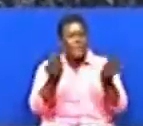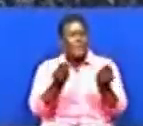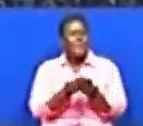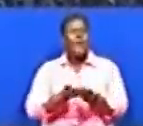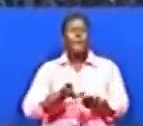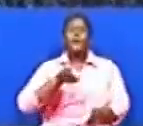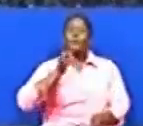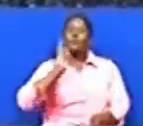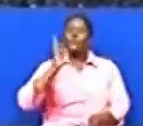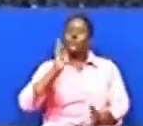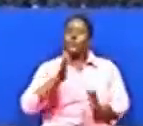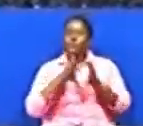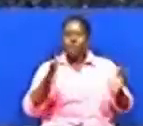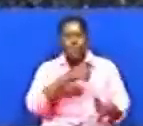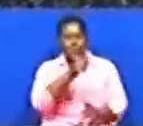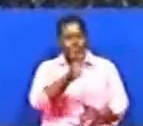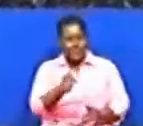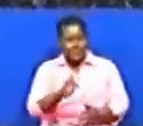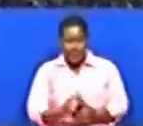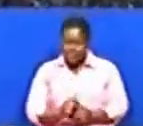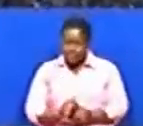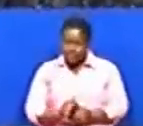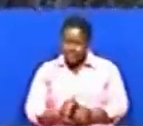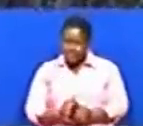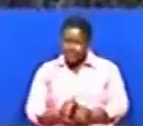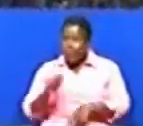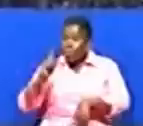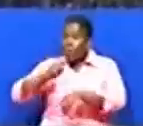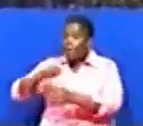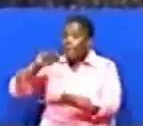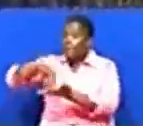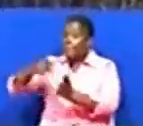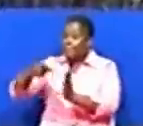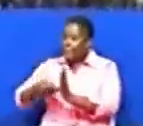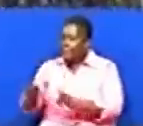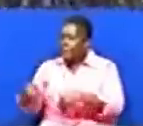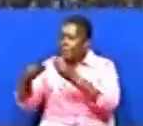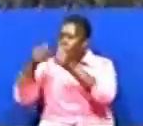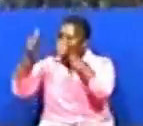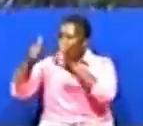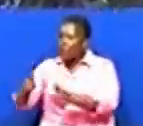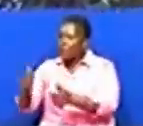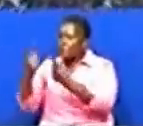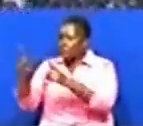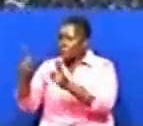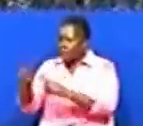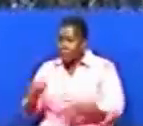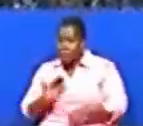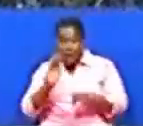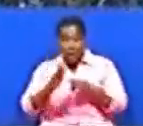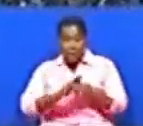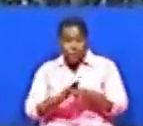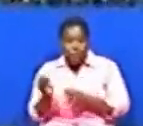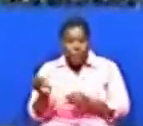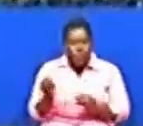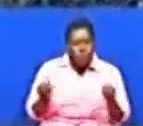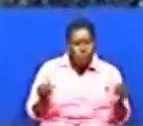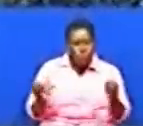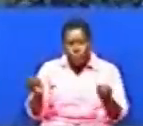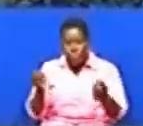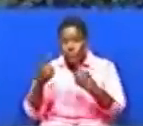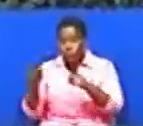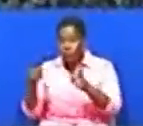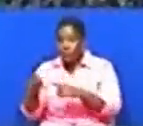umaarufu na historia kubwa barani Afrika, CCM. Katika kampeni alikuwa ni mtu wa ahadi, aliyetumia ushawishi